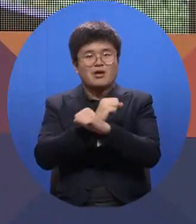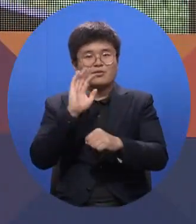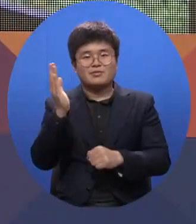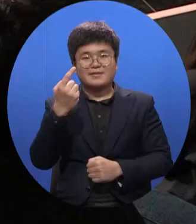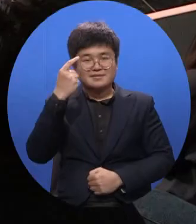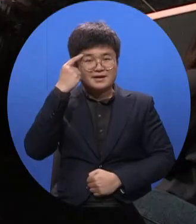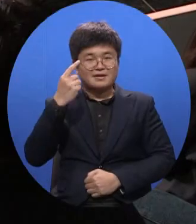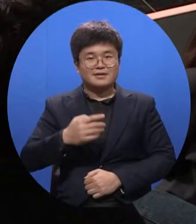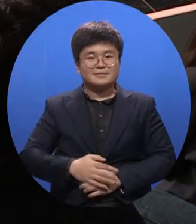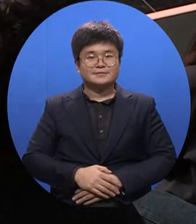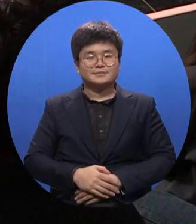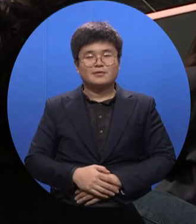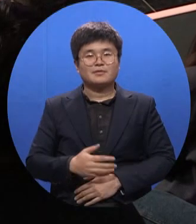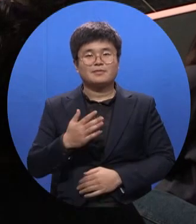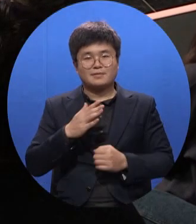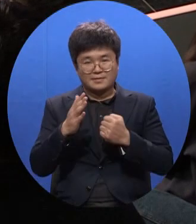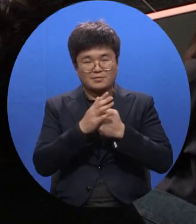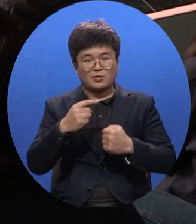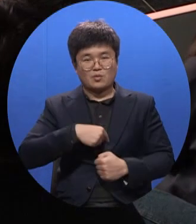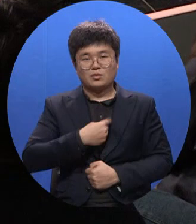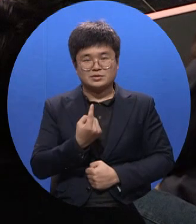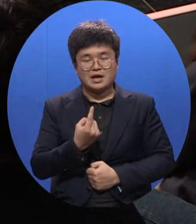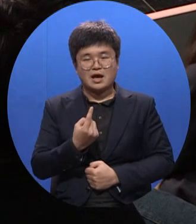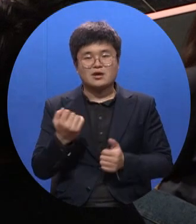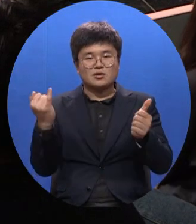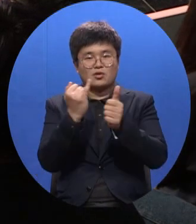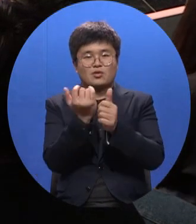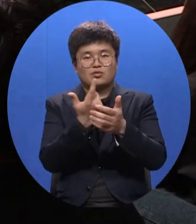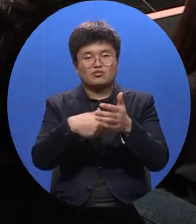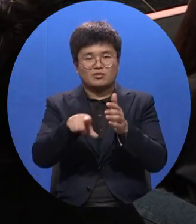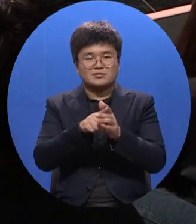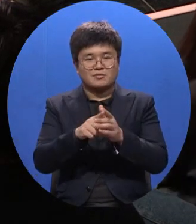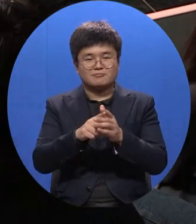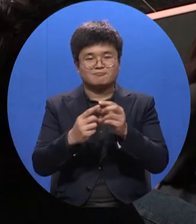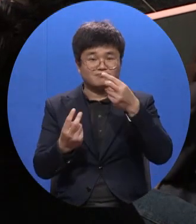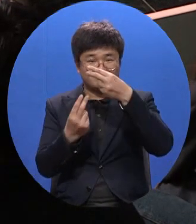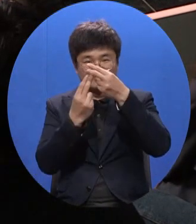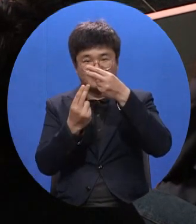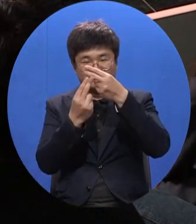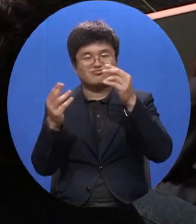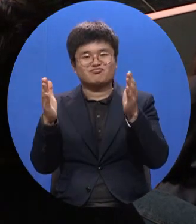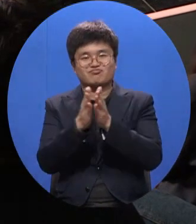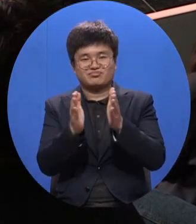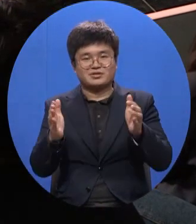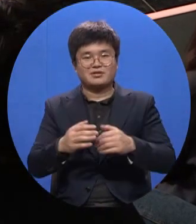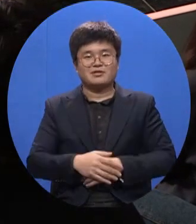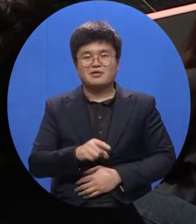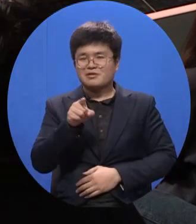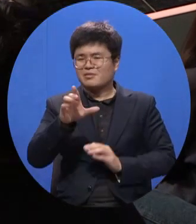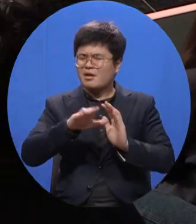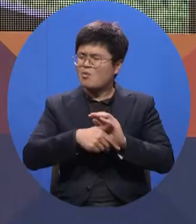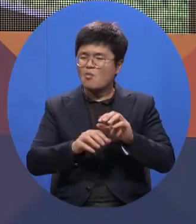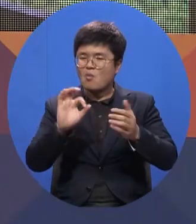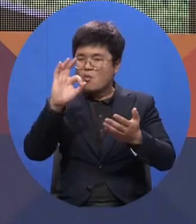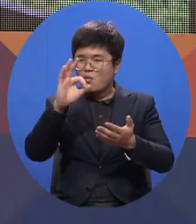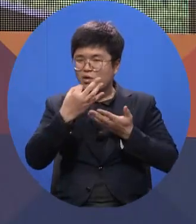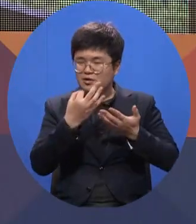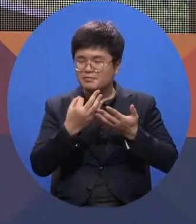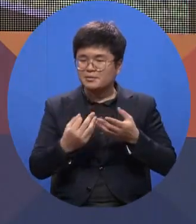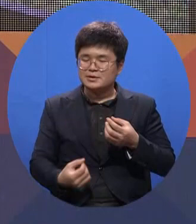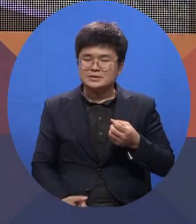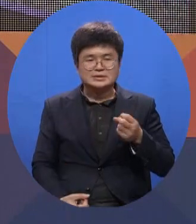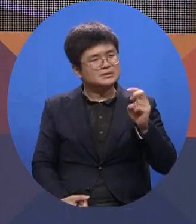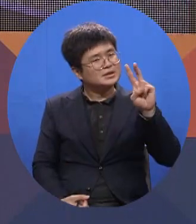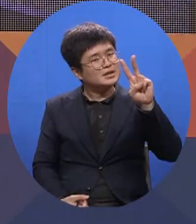생각했고 혼자 그래서 결혼하기 위해서 도움 모으기 시작했어요 이렇게 때 월급이 그냥 그래도 좀